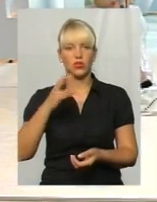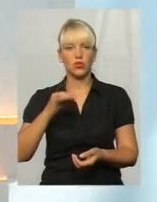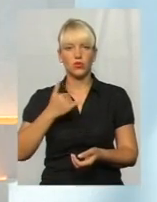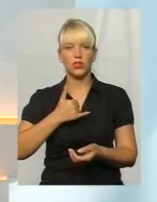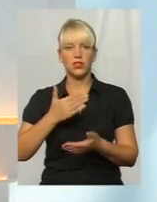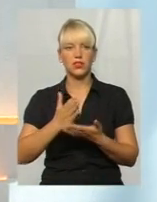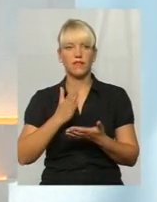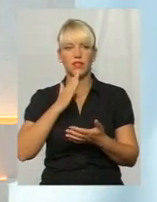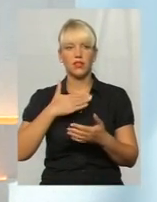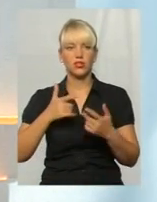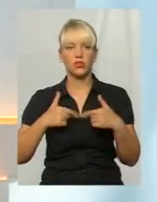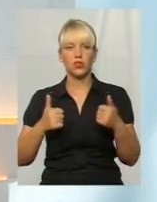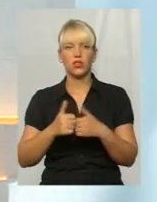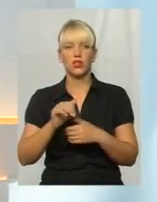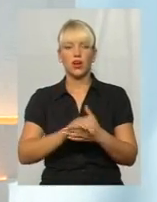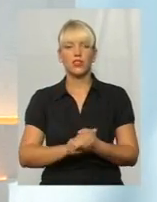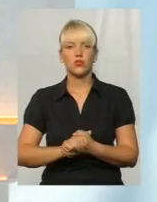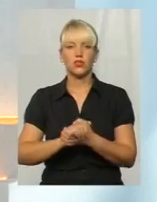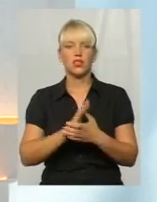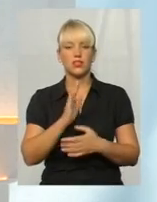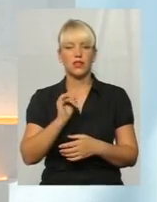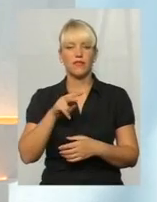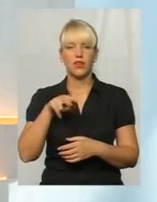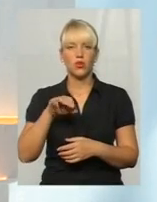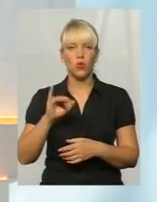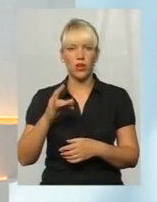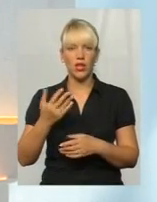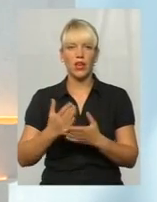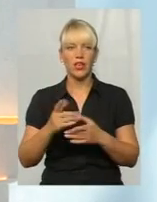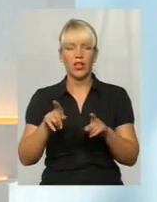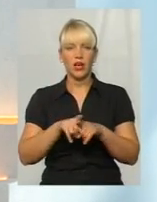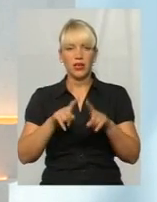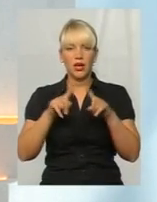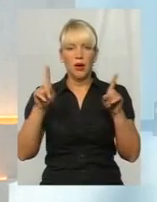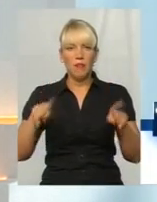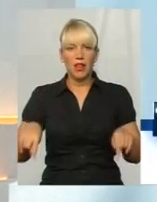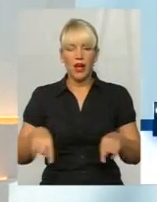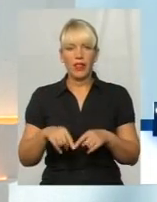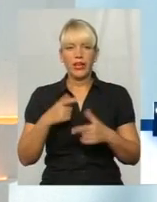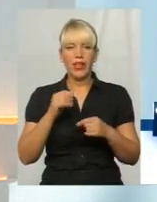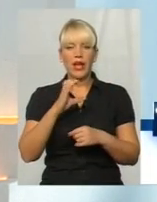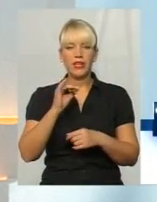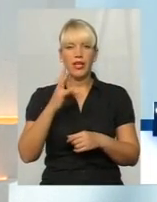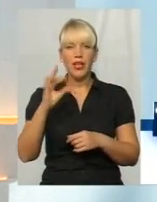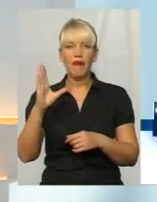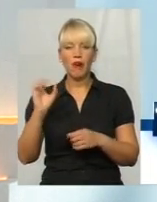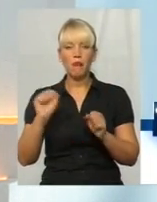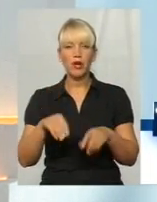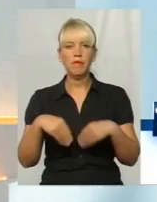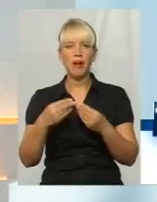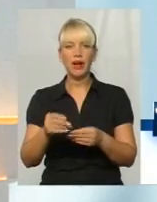є, у нашій організації, асоціації «Вікторія», є такі бланки, де в синій лабораторії ми можемо видавати